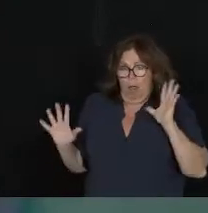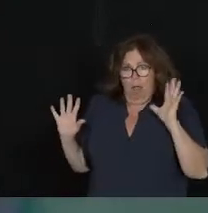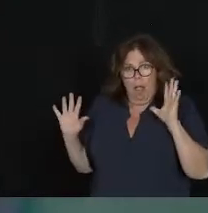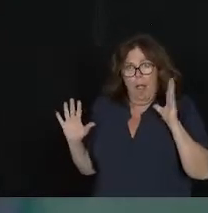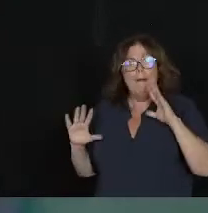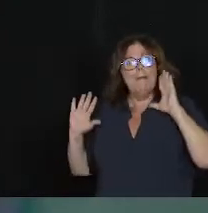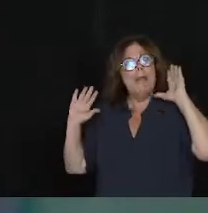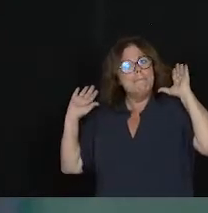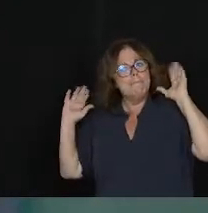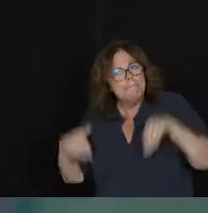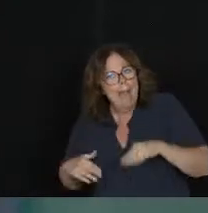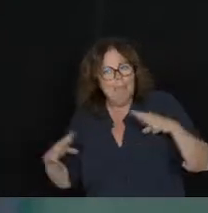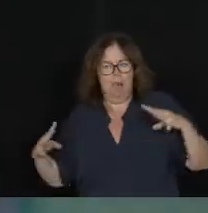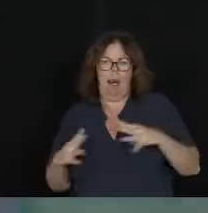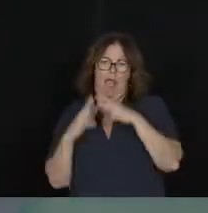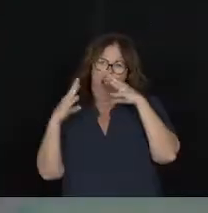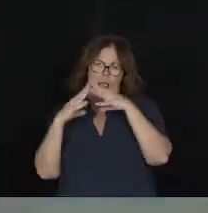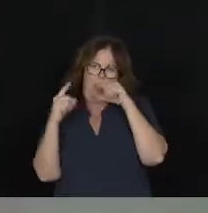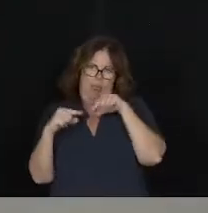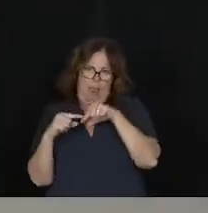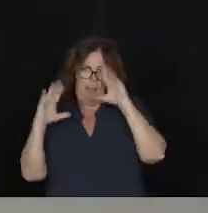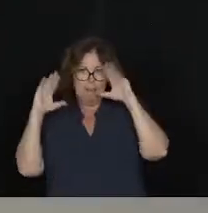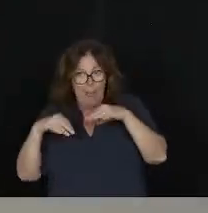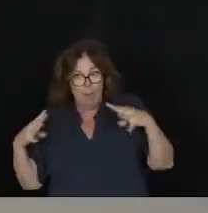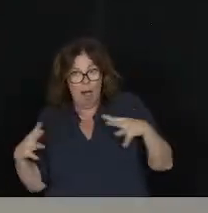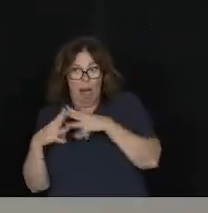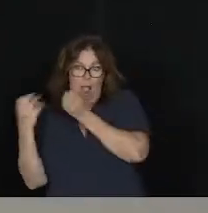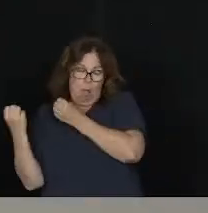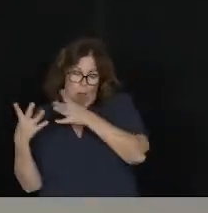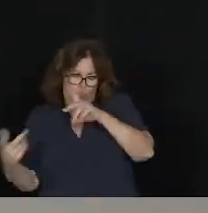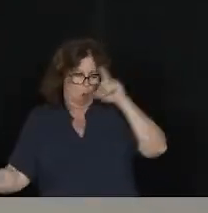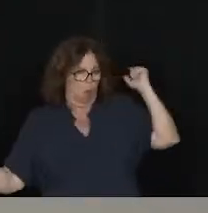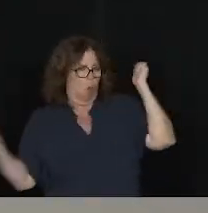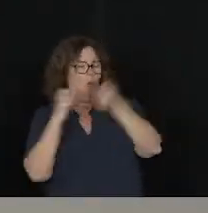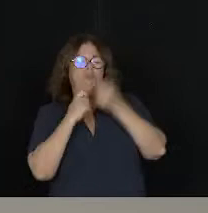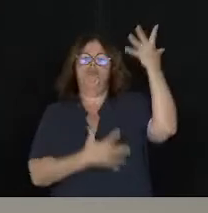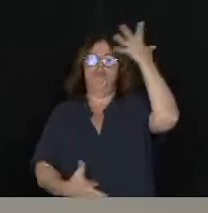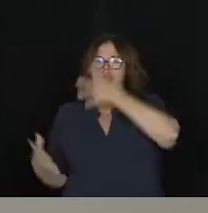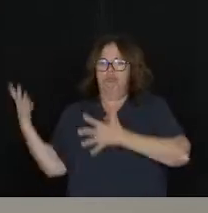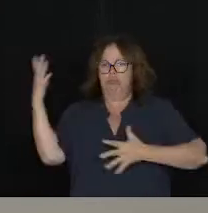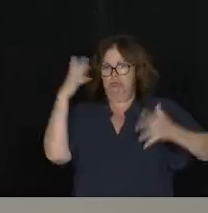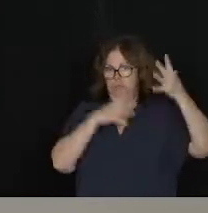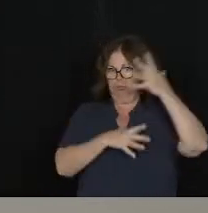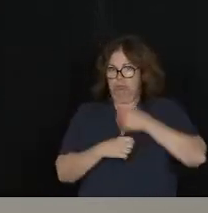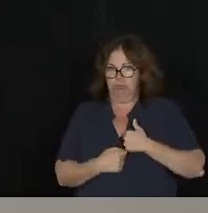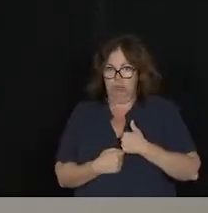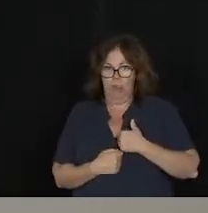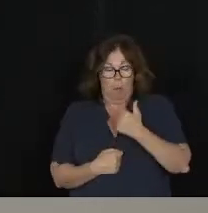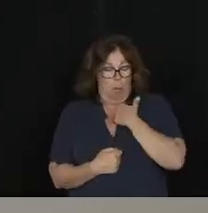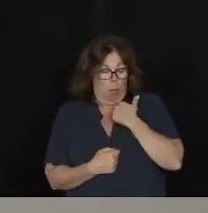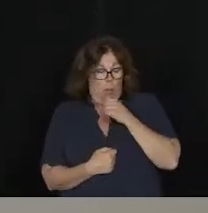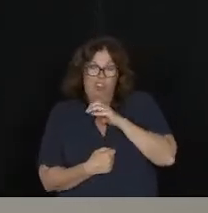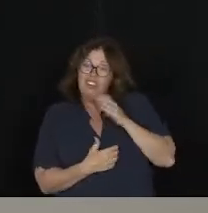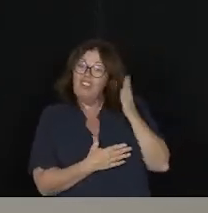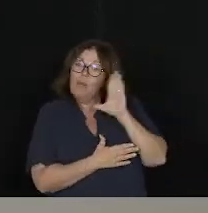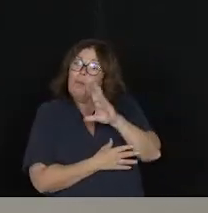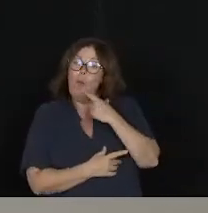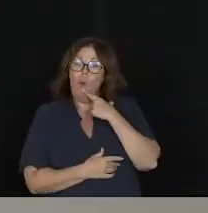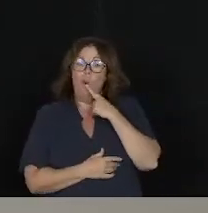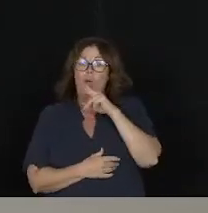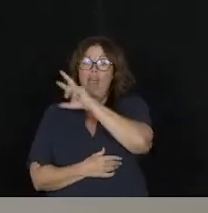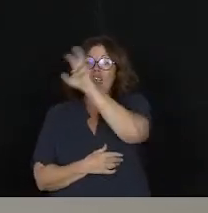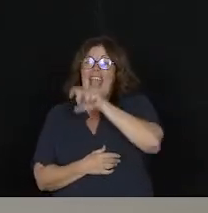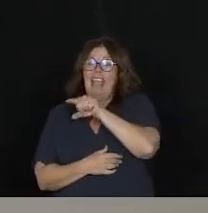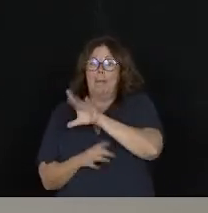qui se met en place va constituer un bouleversement. Un bouleversement parce que, comme j'essaye de vous montrer, le nazisme est une sorte de hantise du